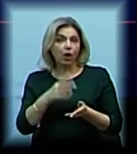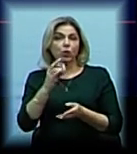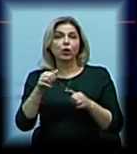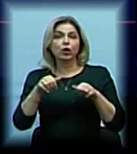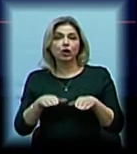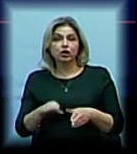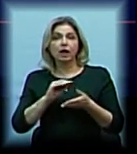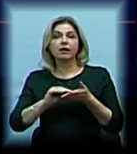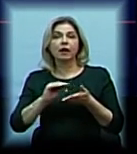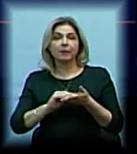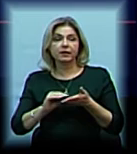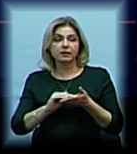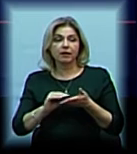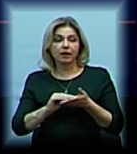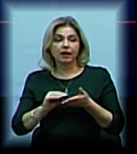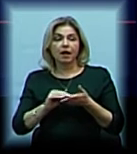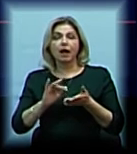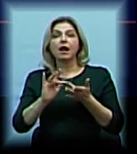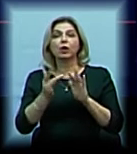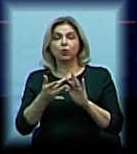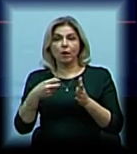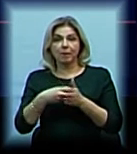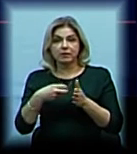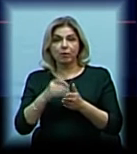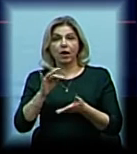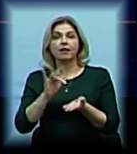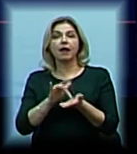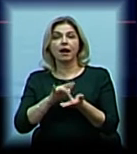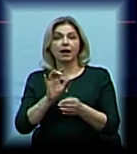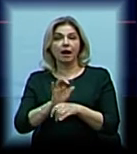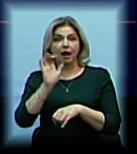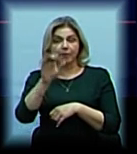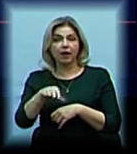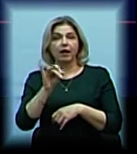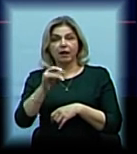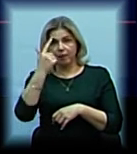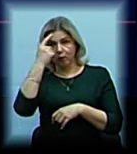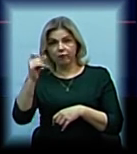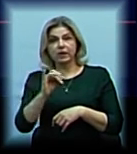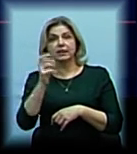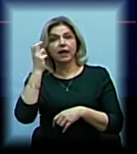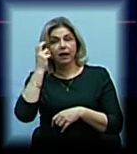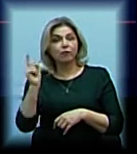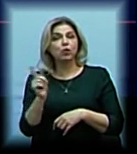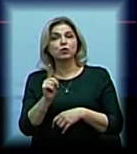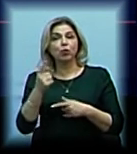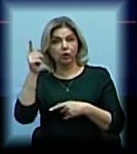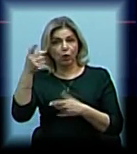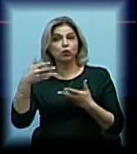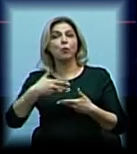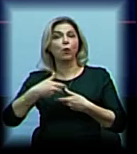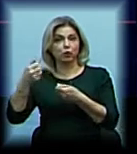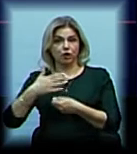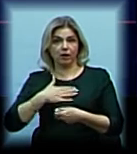написати електронного листа та телеграмою. І нам повідомили вже з Києва, що вони вже отримали наше